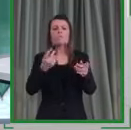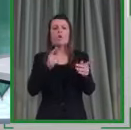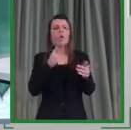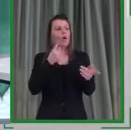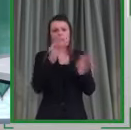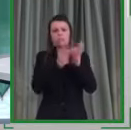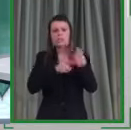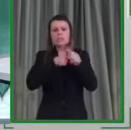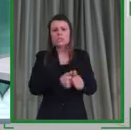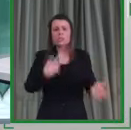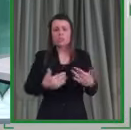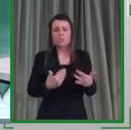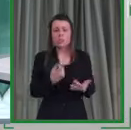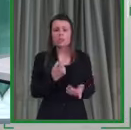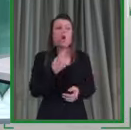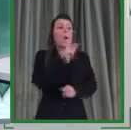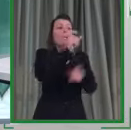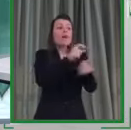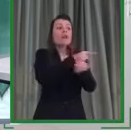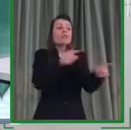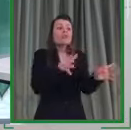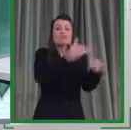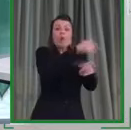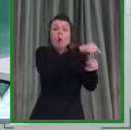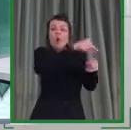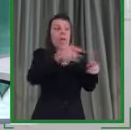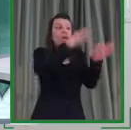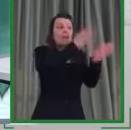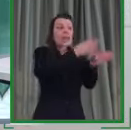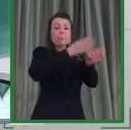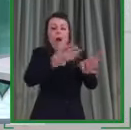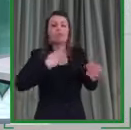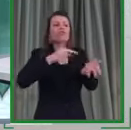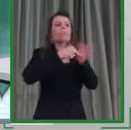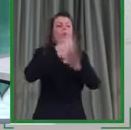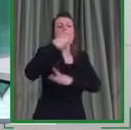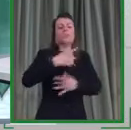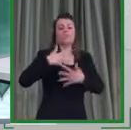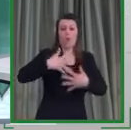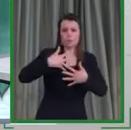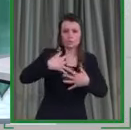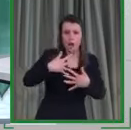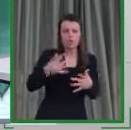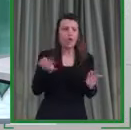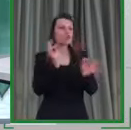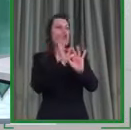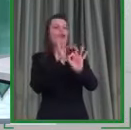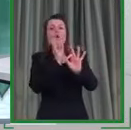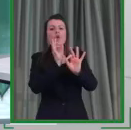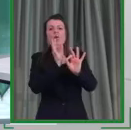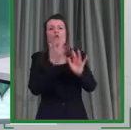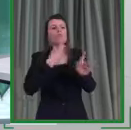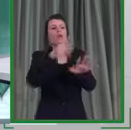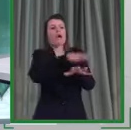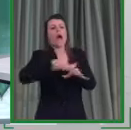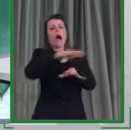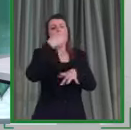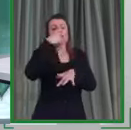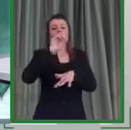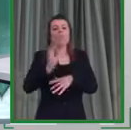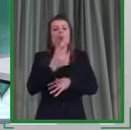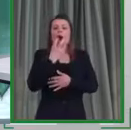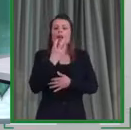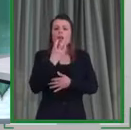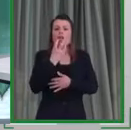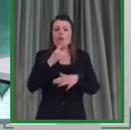erano che avevano a che fare con i problemi di carattere respiratorio o erano in aree in cui c'era un areo sole cioè in quindi